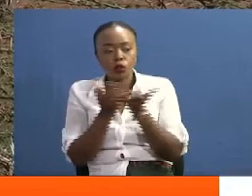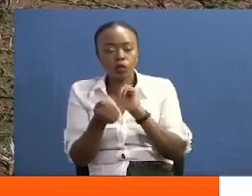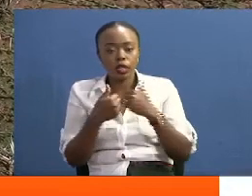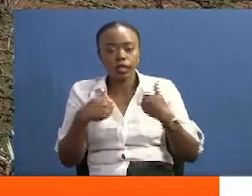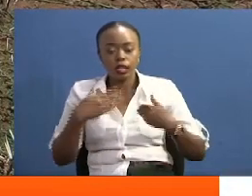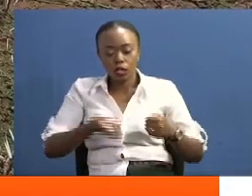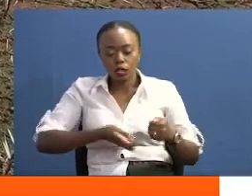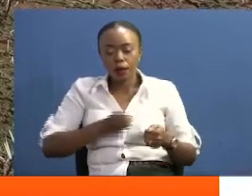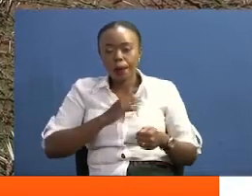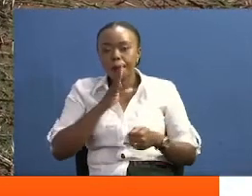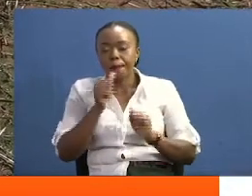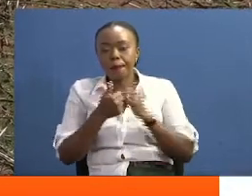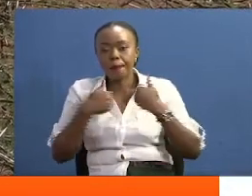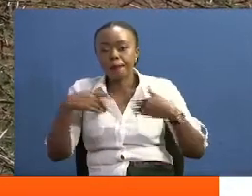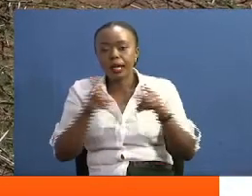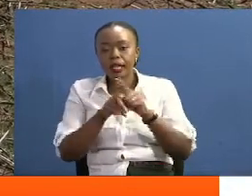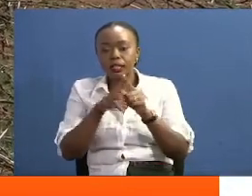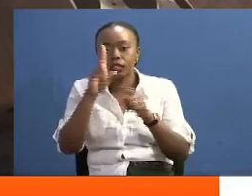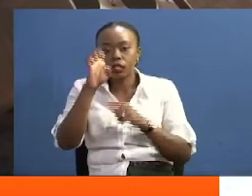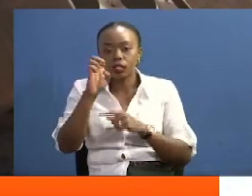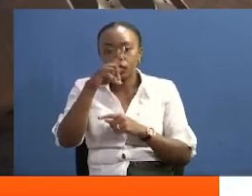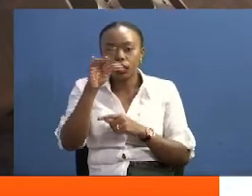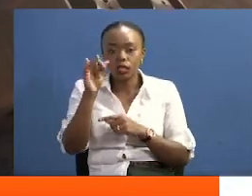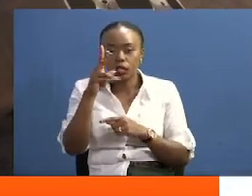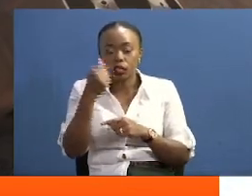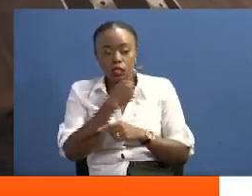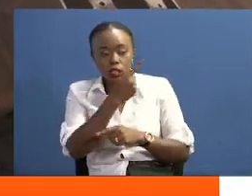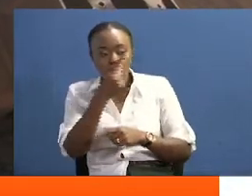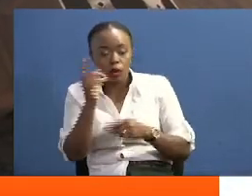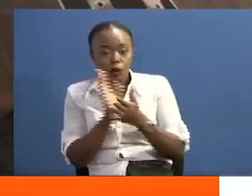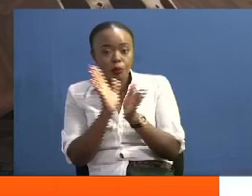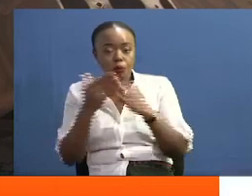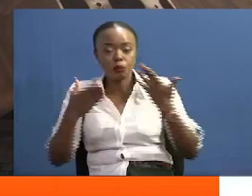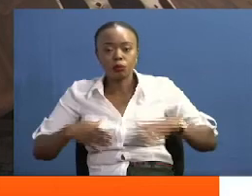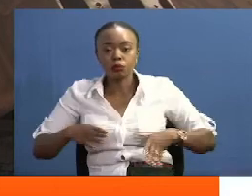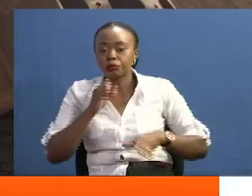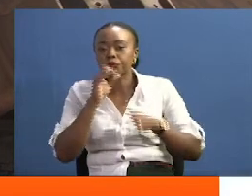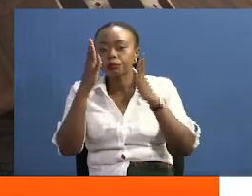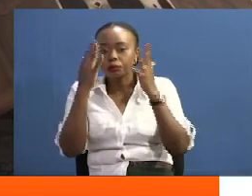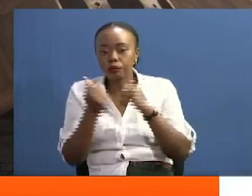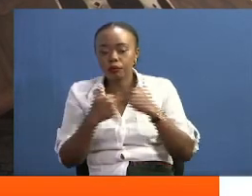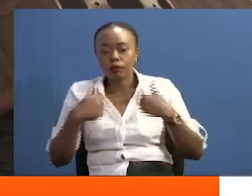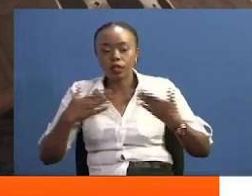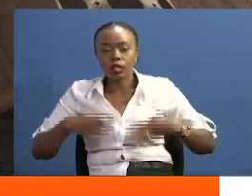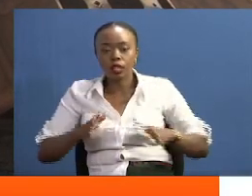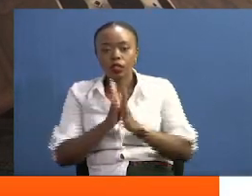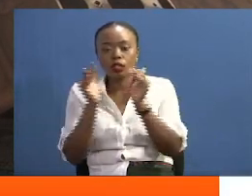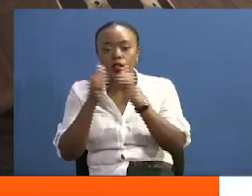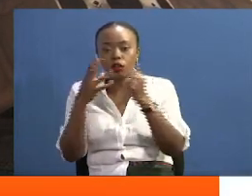ambayo inamilikiwa na jamii za Pokot na Elchamus, huku idadi ya watu ikiwa takriban